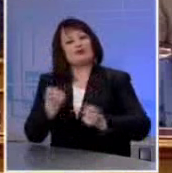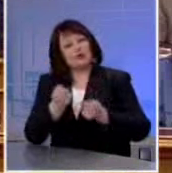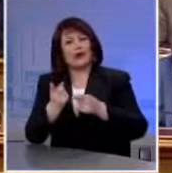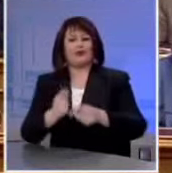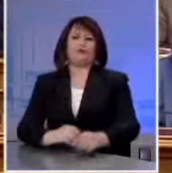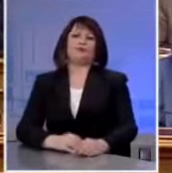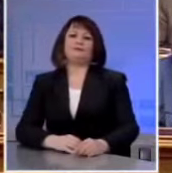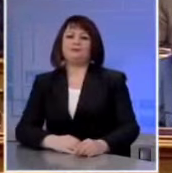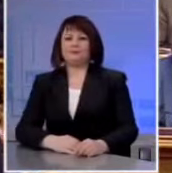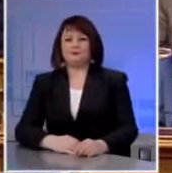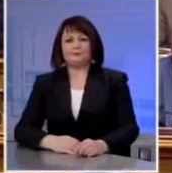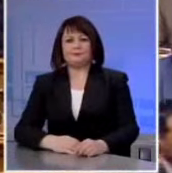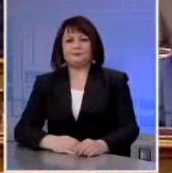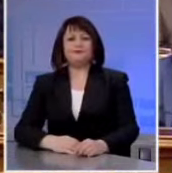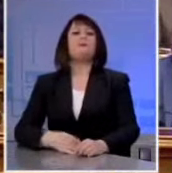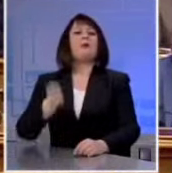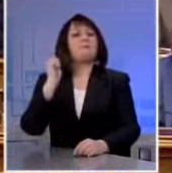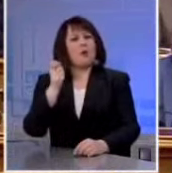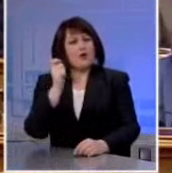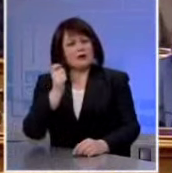Διότι όσο και αν πολιτικοί,